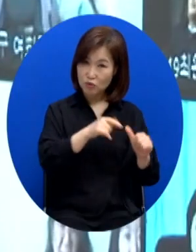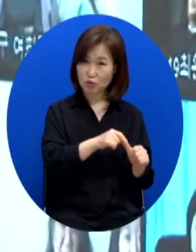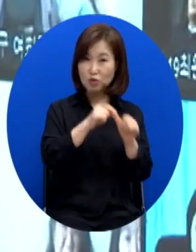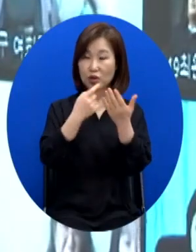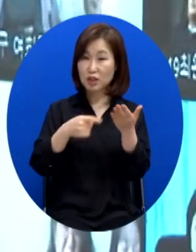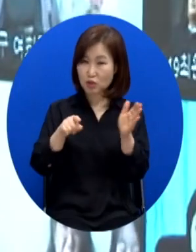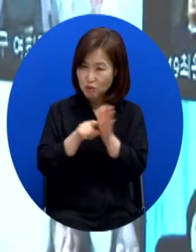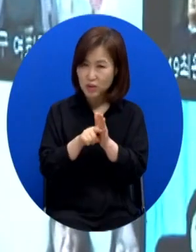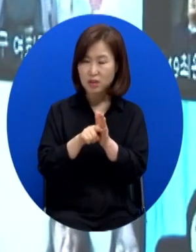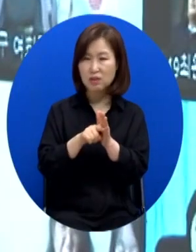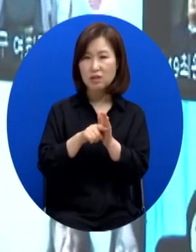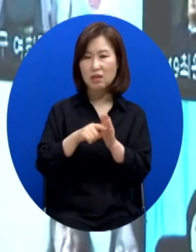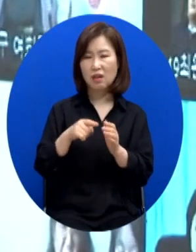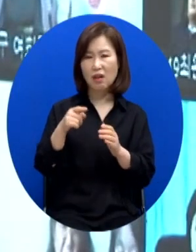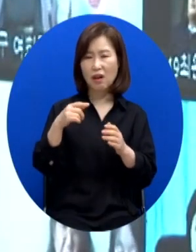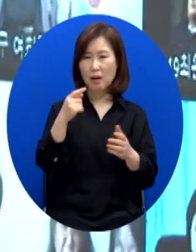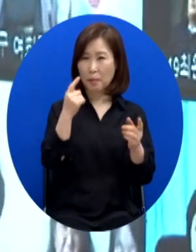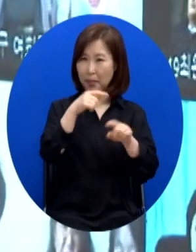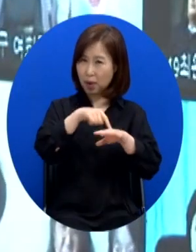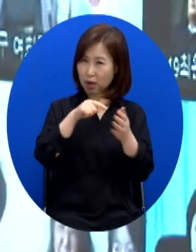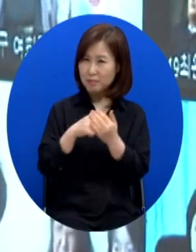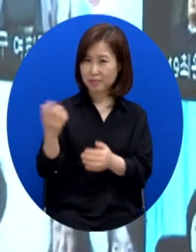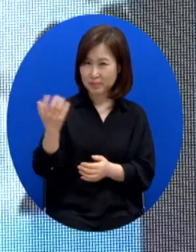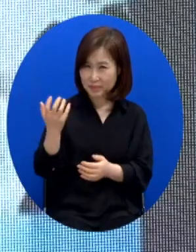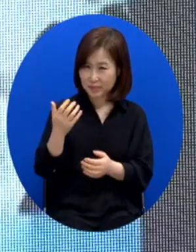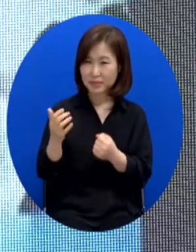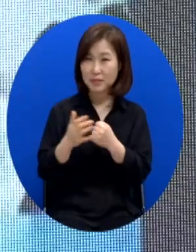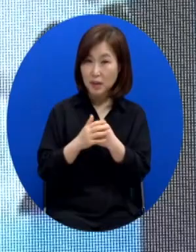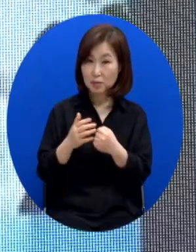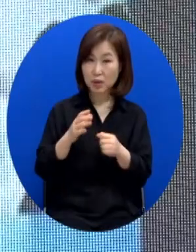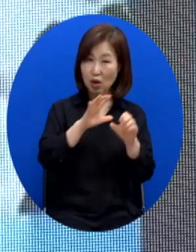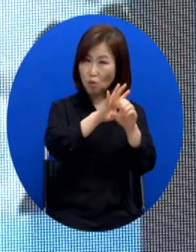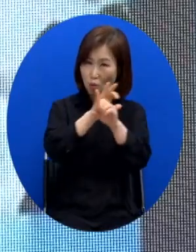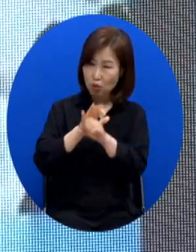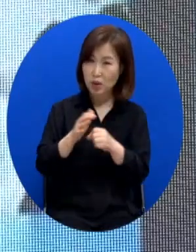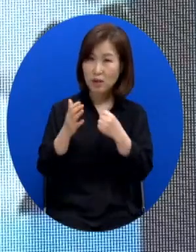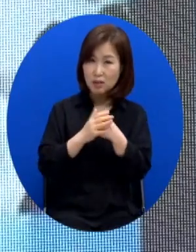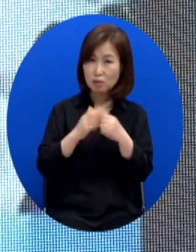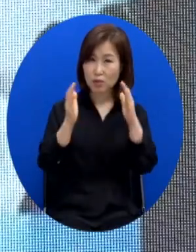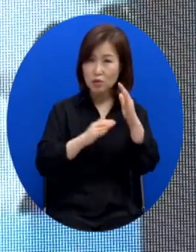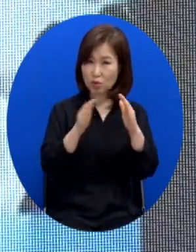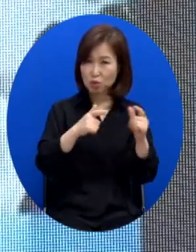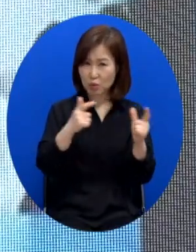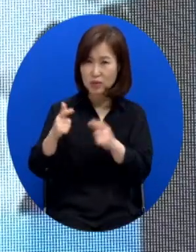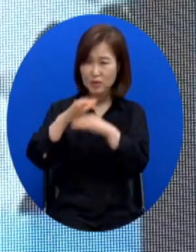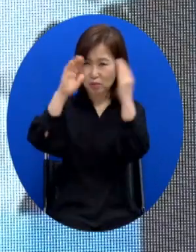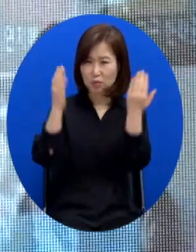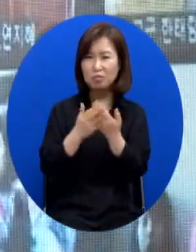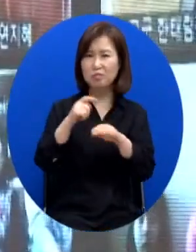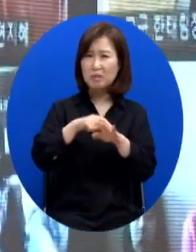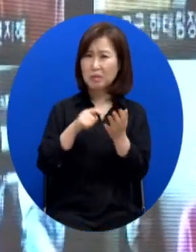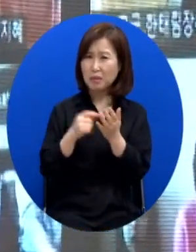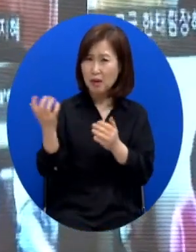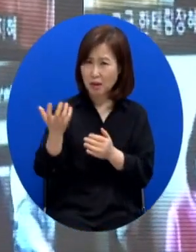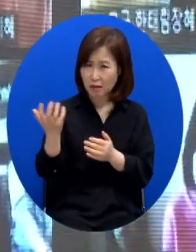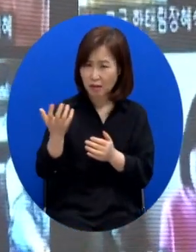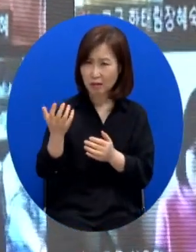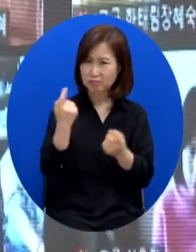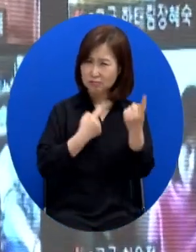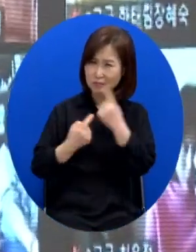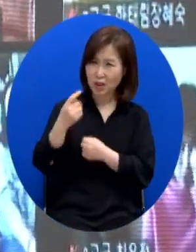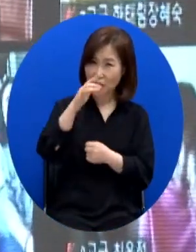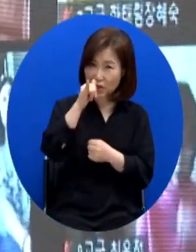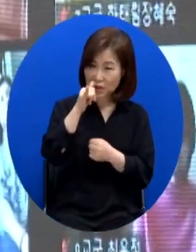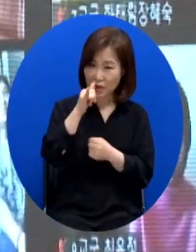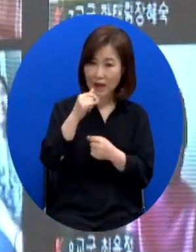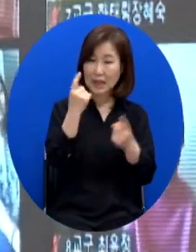겪으셨다고 전했습니다. 이어 코로나19로 비대면 예배를 드리는 현실에 하나님과 교회를 사랑하는 성도들이 상처를 받고 있다며